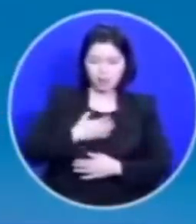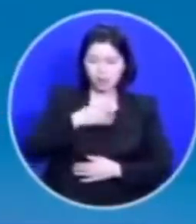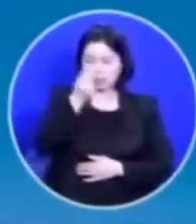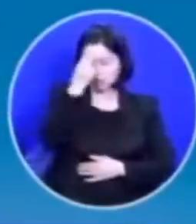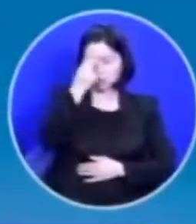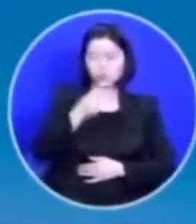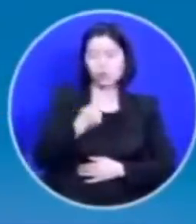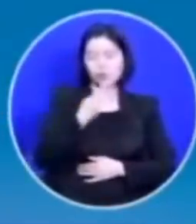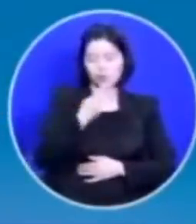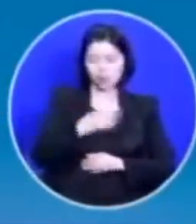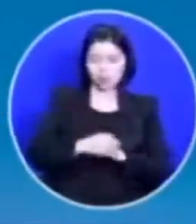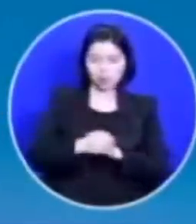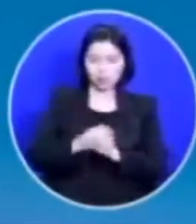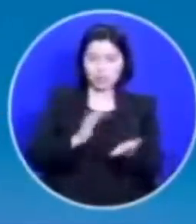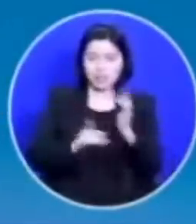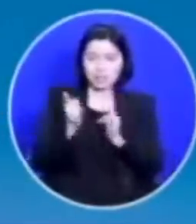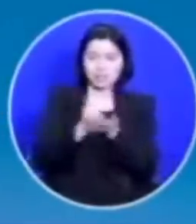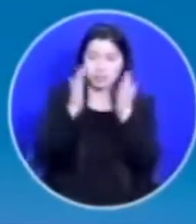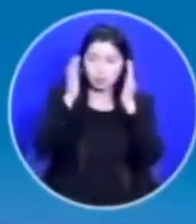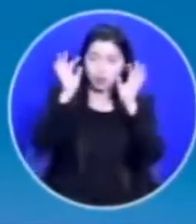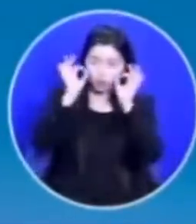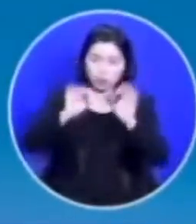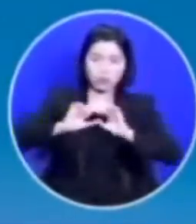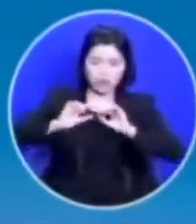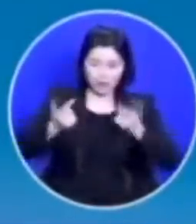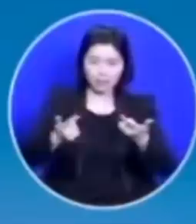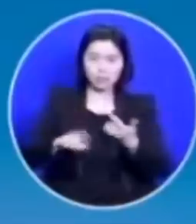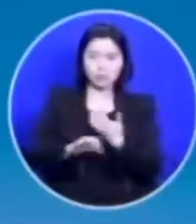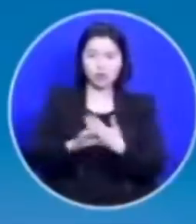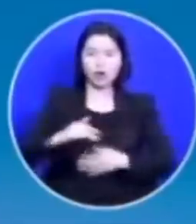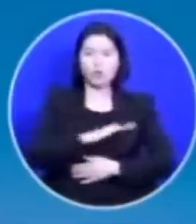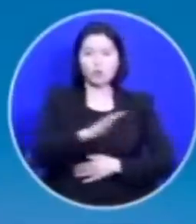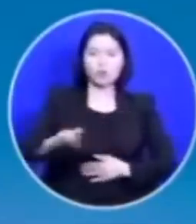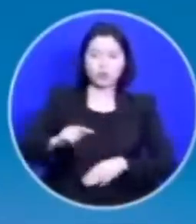거죠 예수님 바라보지 않으면 우리 마음은